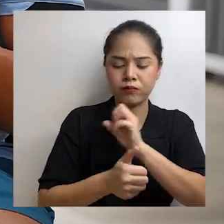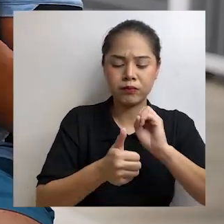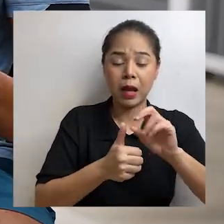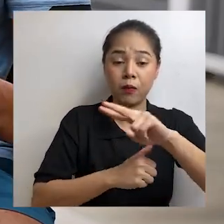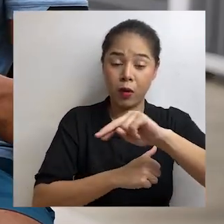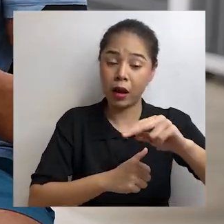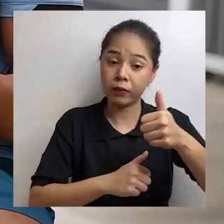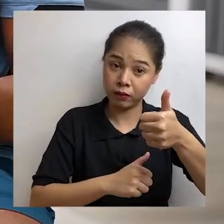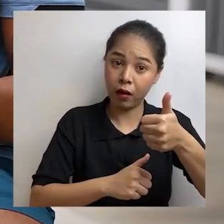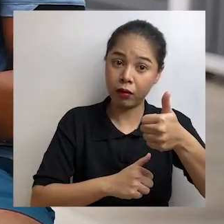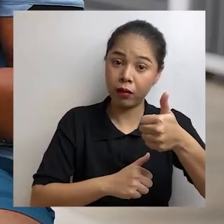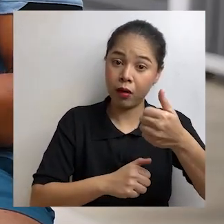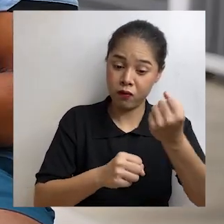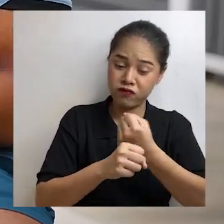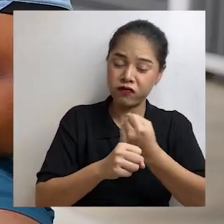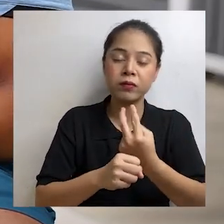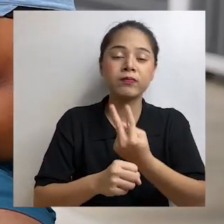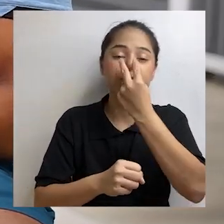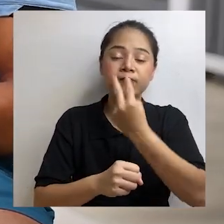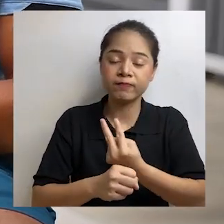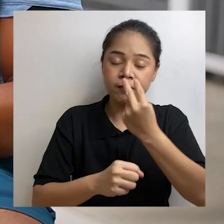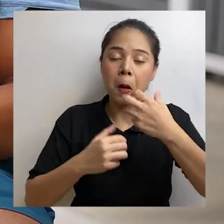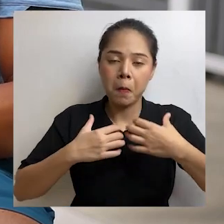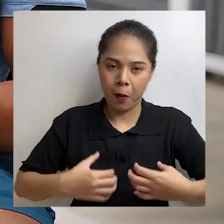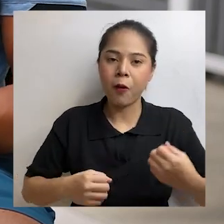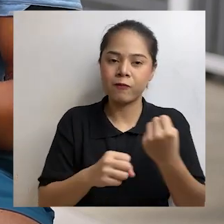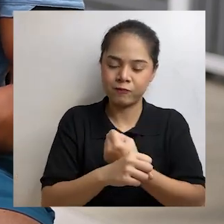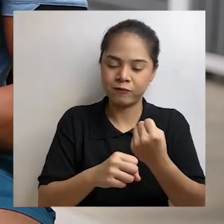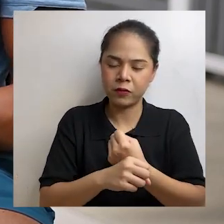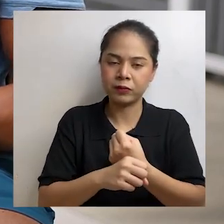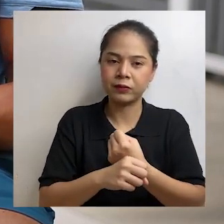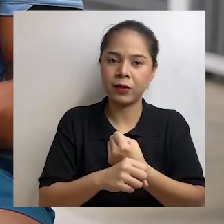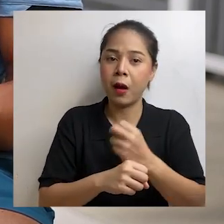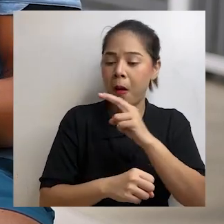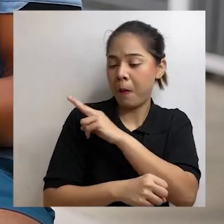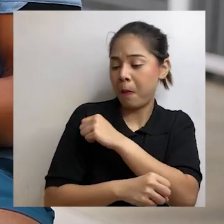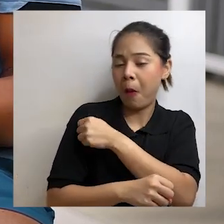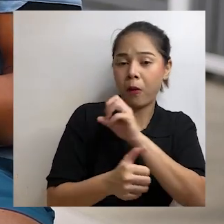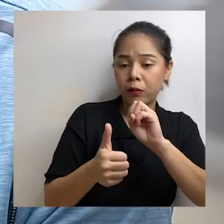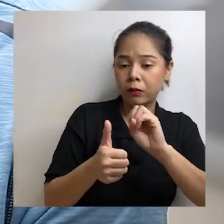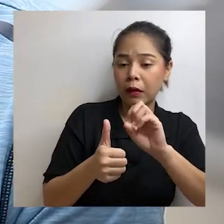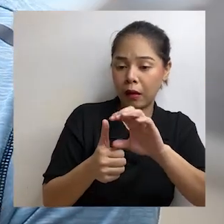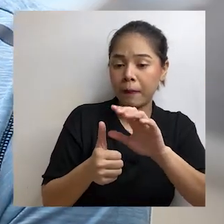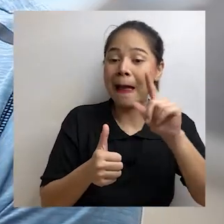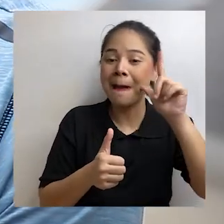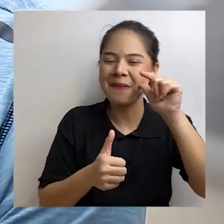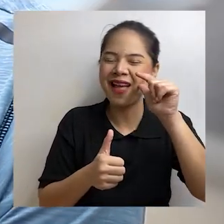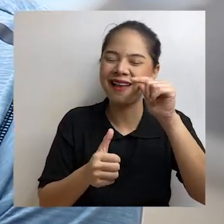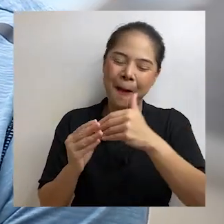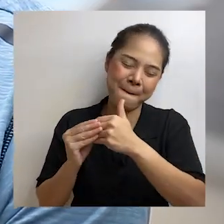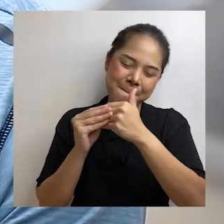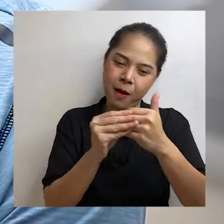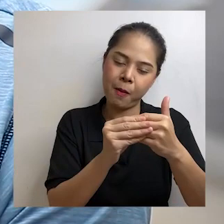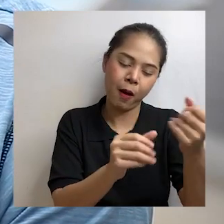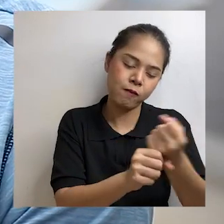จะได้บริหารทางด้านลมหายใจแล้วก็ปอดหรืออะไรแบบนี้ครับพอหมอแนะนํามาแม่ก็จับมาว่ายน้ําฝึ